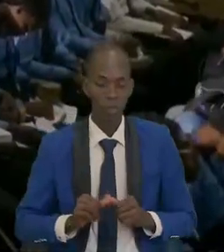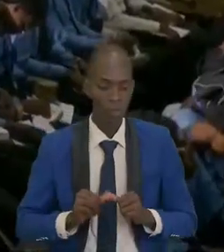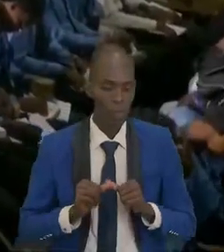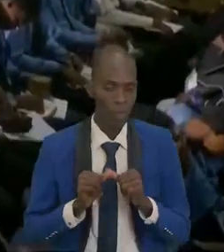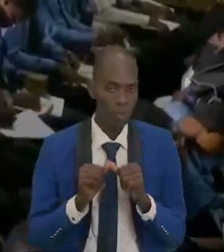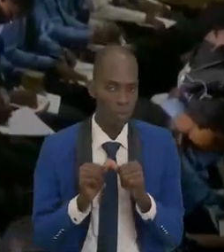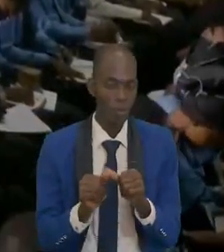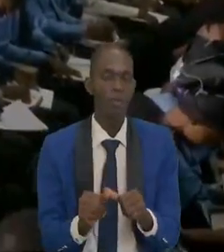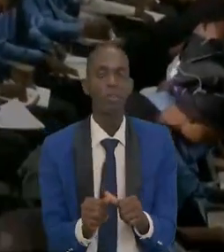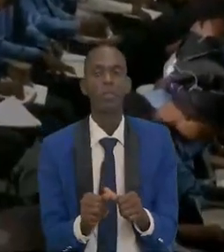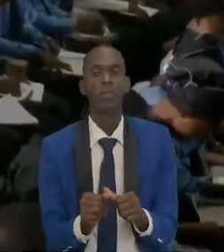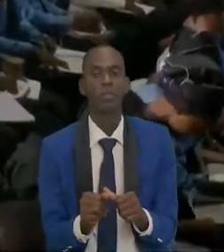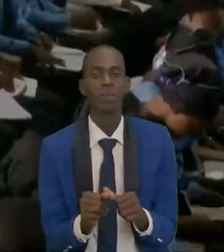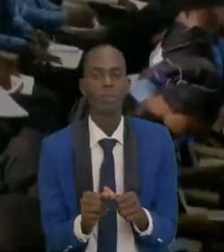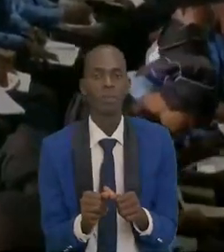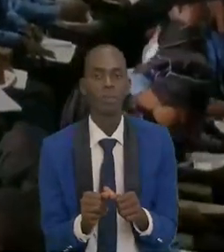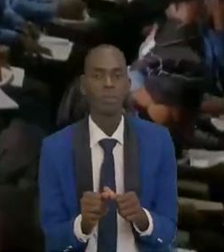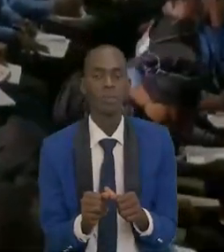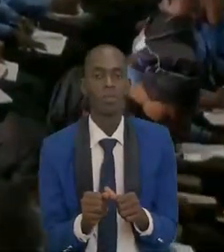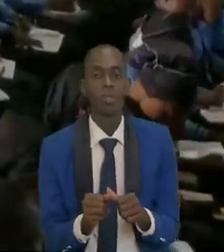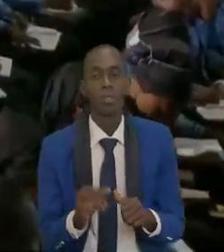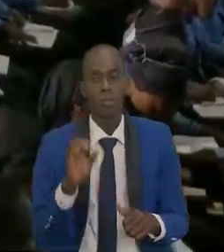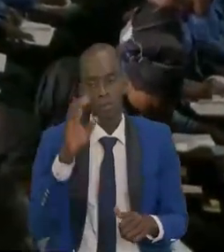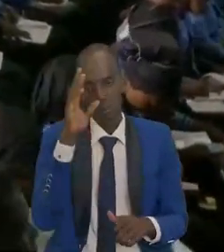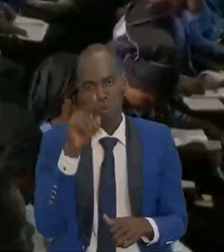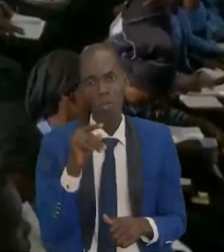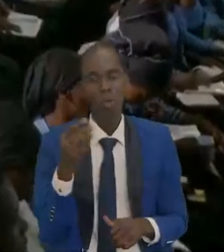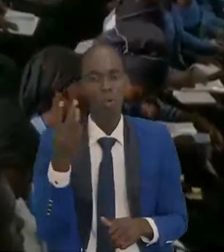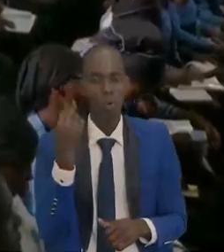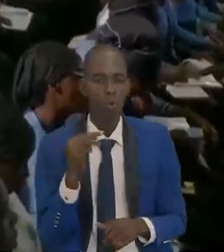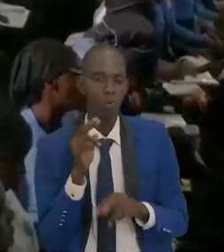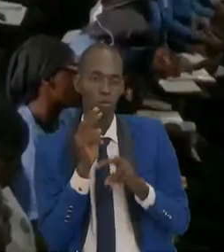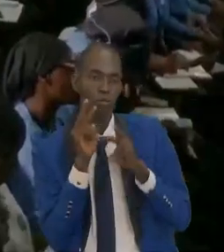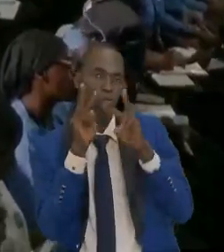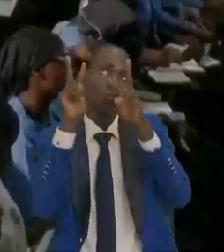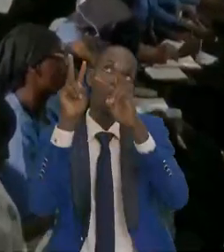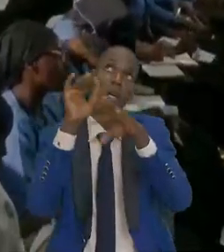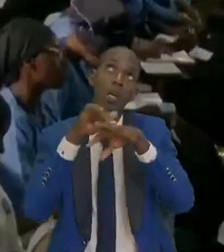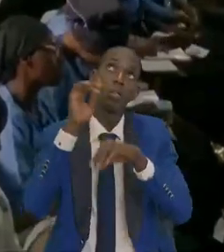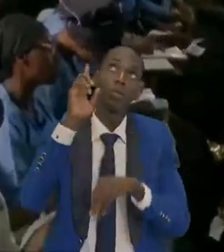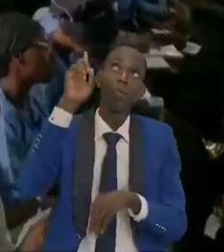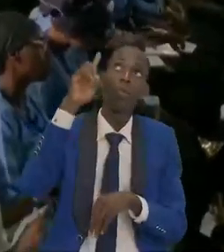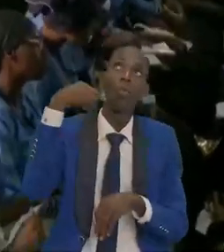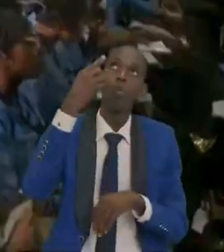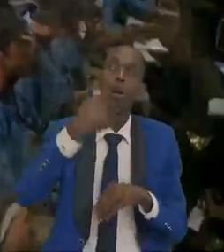De façon consistante, il avait le regard sur celui qui avait fait la